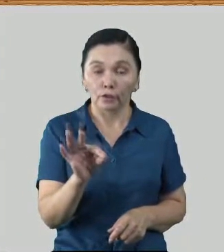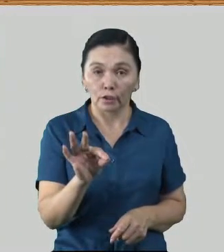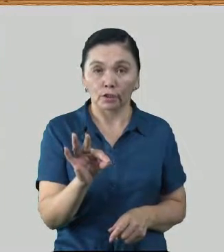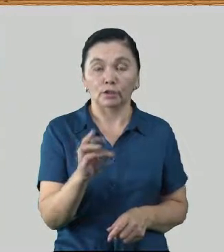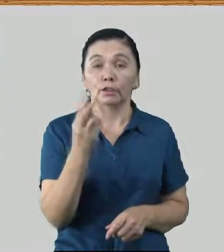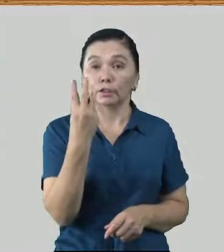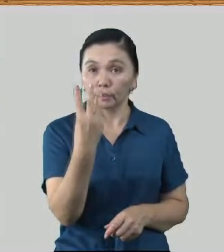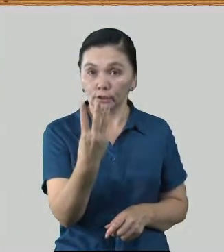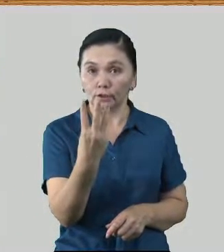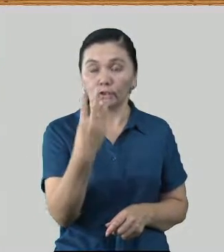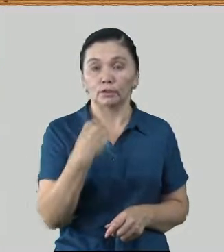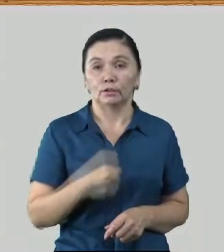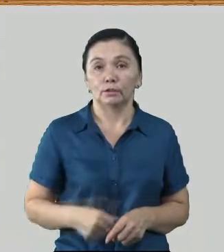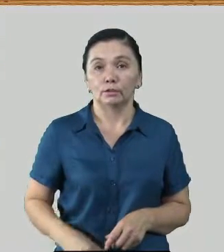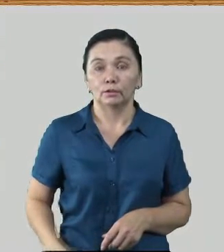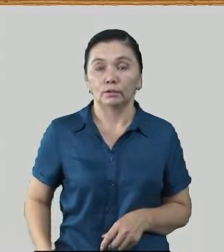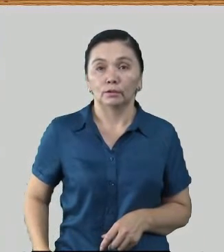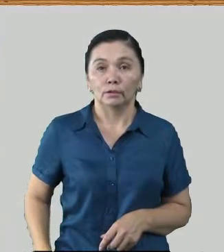Верно, 3.